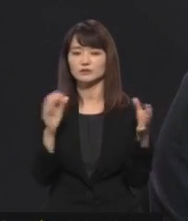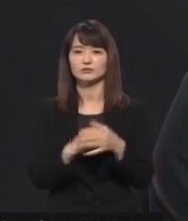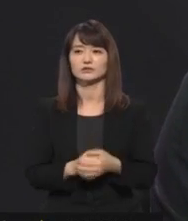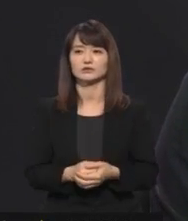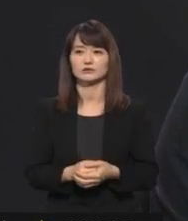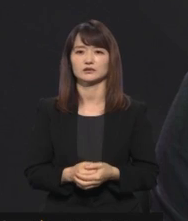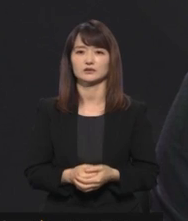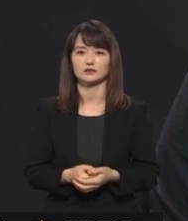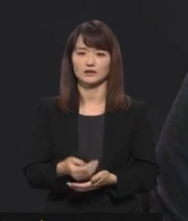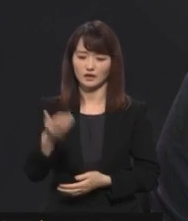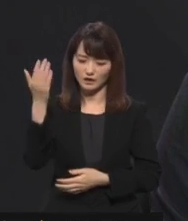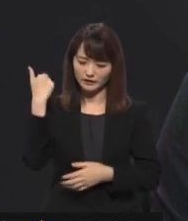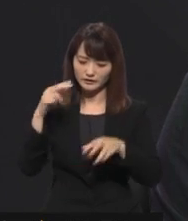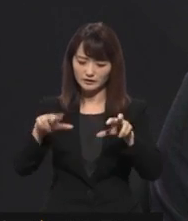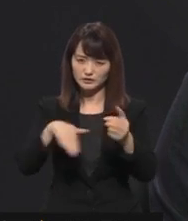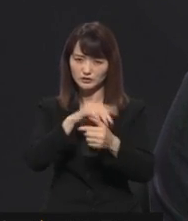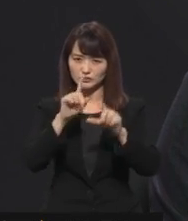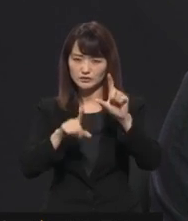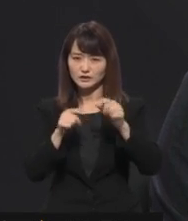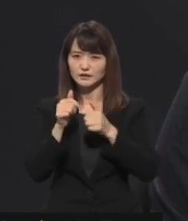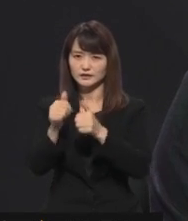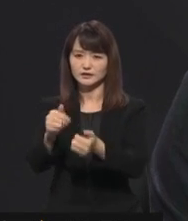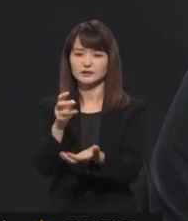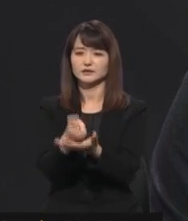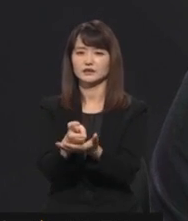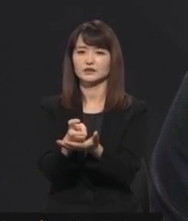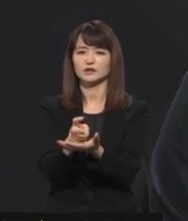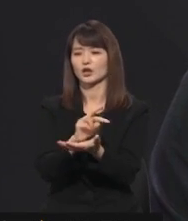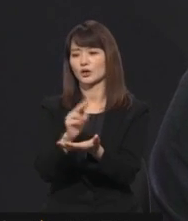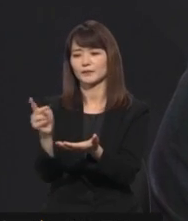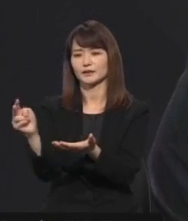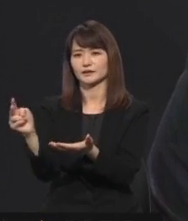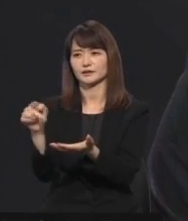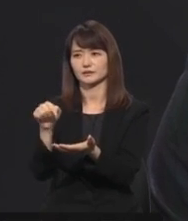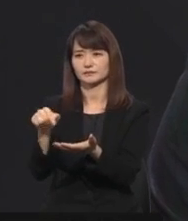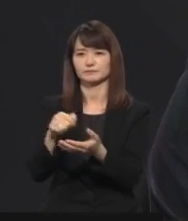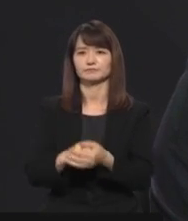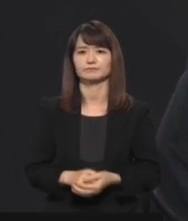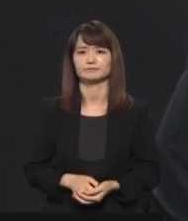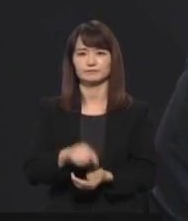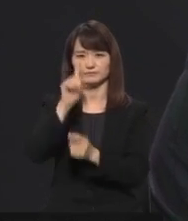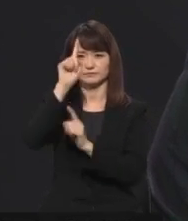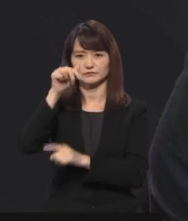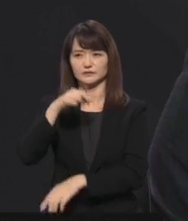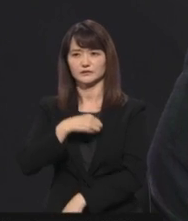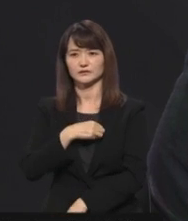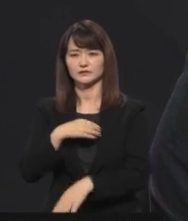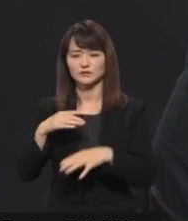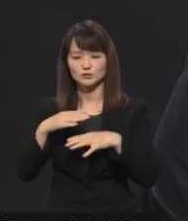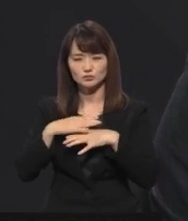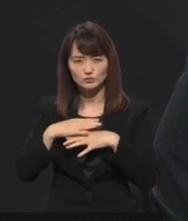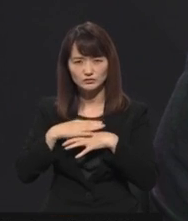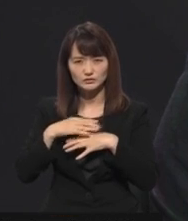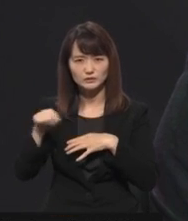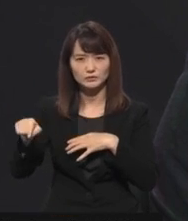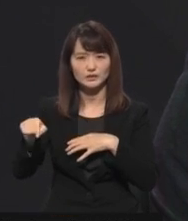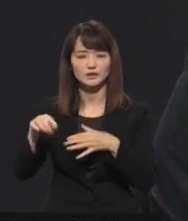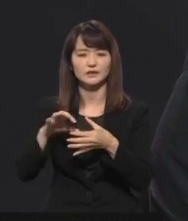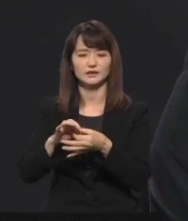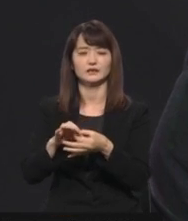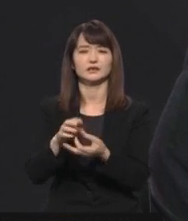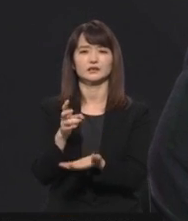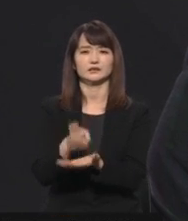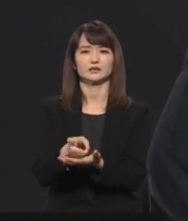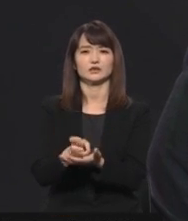그때 때와 상황에 맞춰서 막 제도들이 흔들리게 되는 모습들이 보이거든요 얼마나 이제 며 의원 이 두렵고 부서 오면 이런 제도 들까지